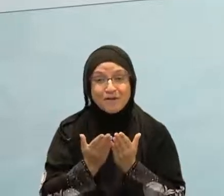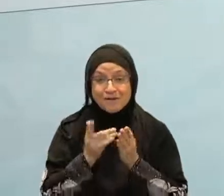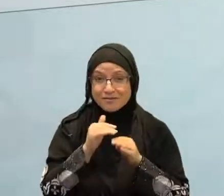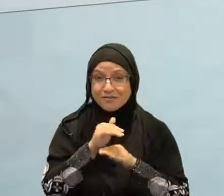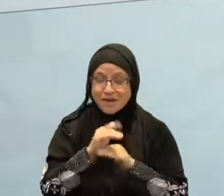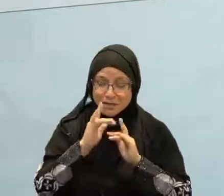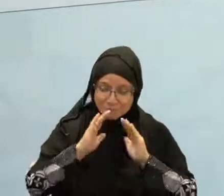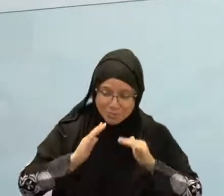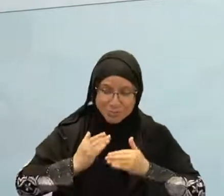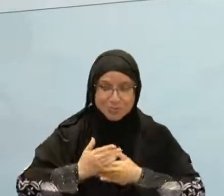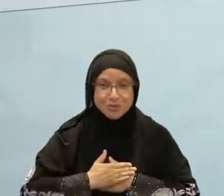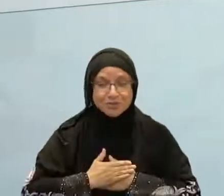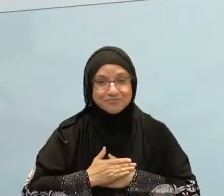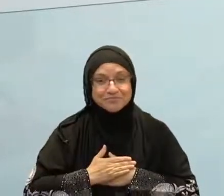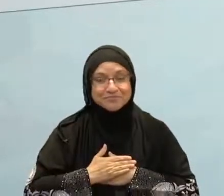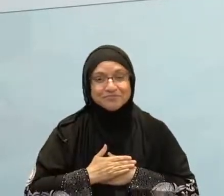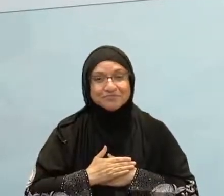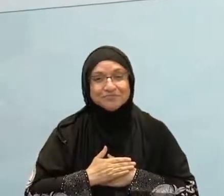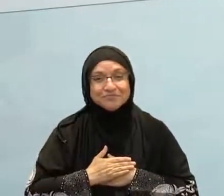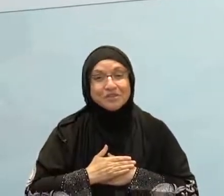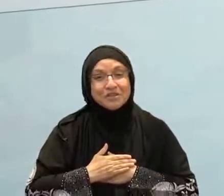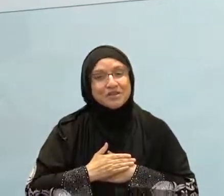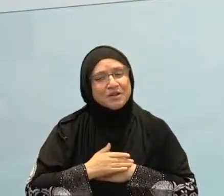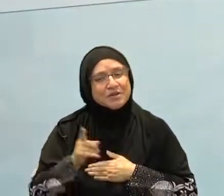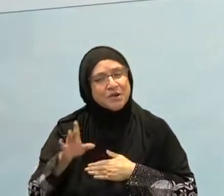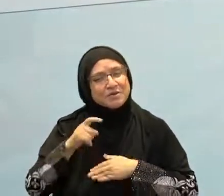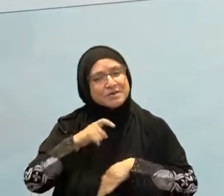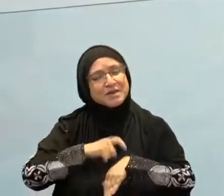ولكم رسال المسلمين فاستغفروا إنه الهفر ورحيم